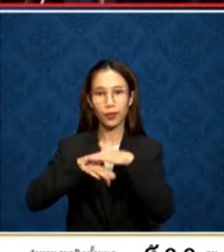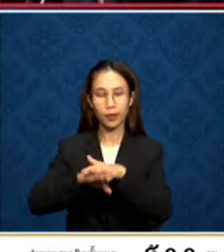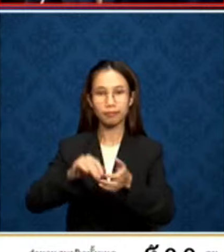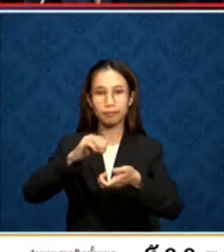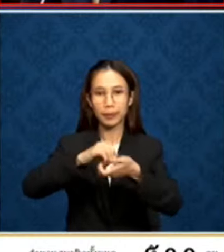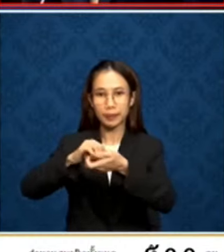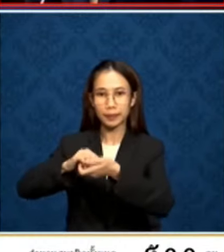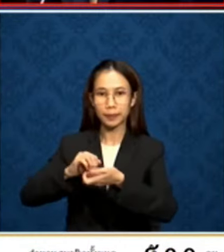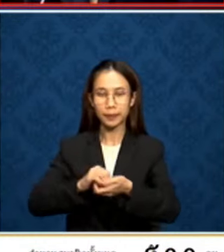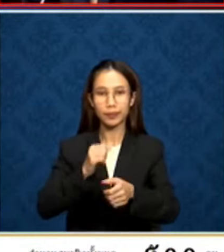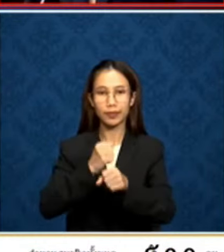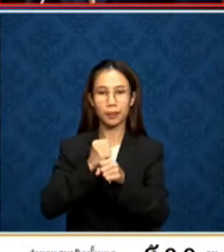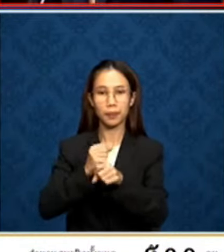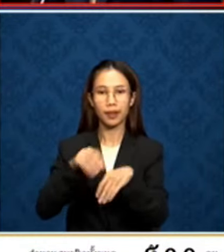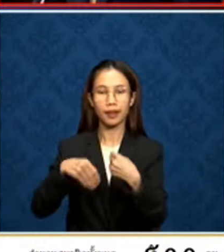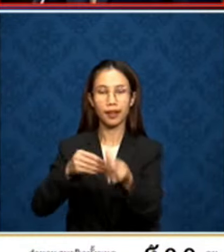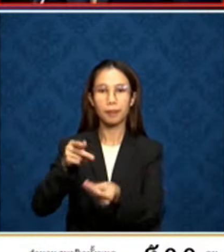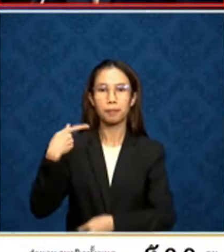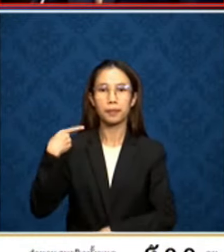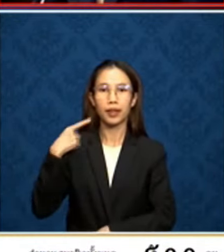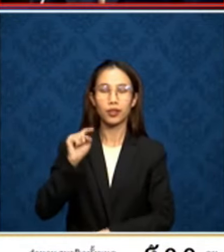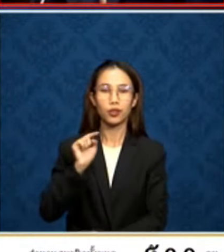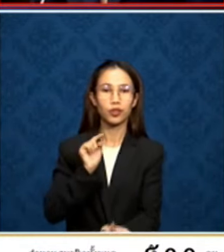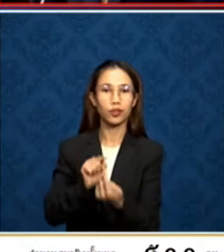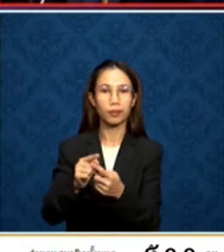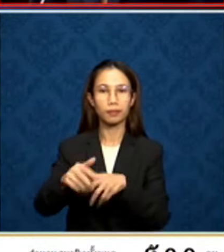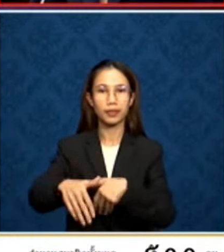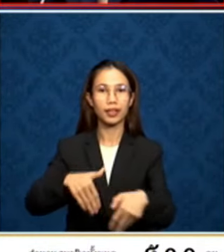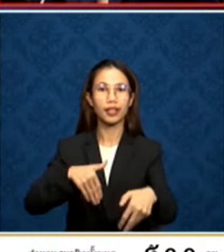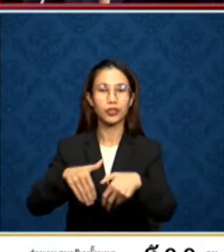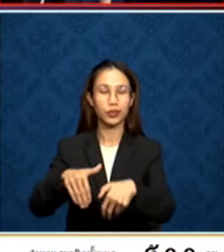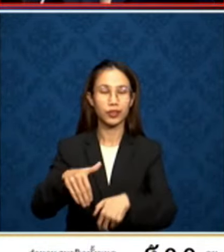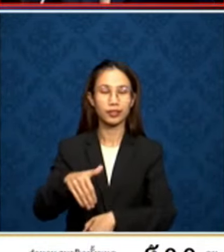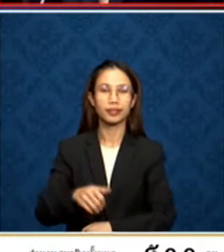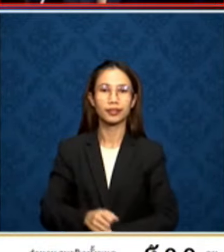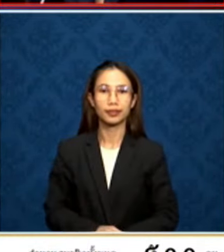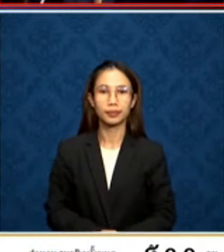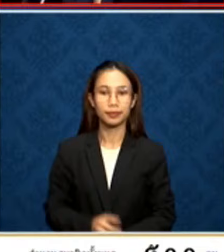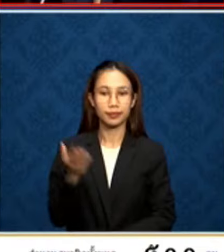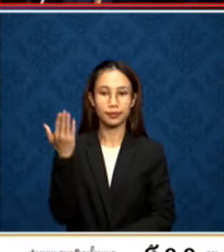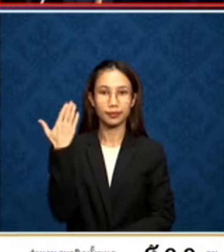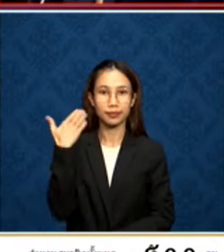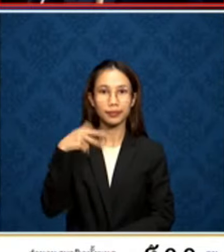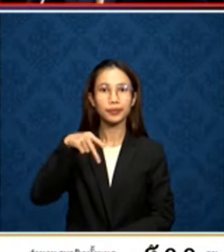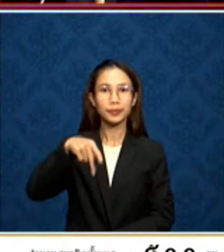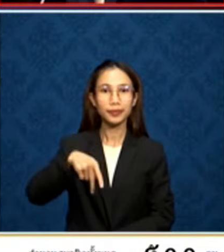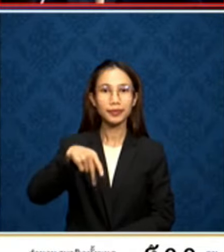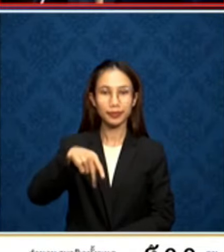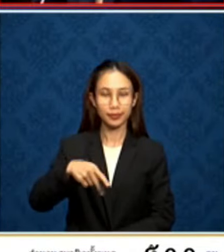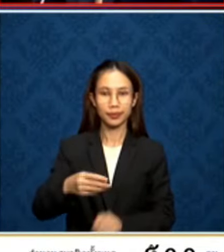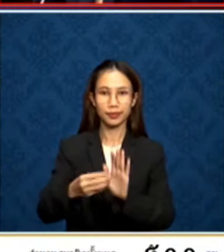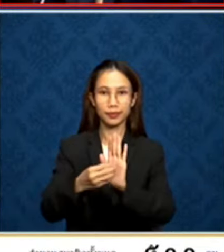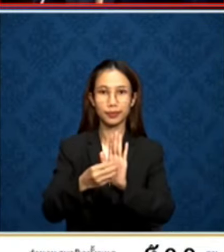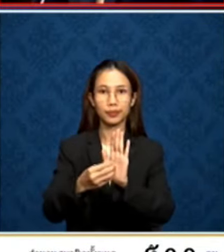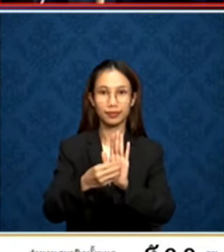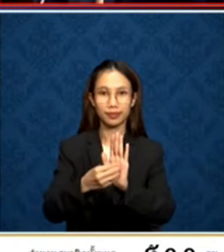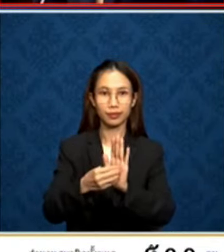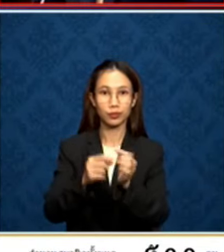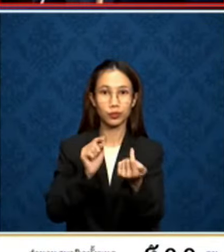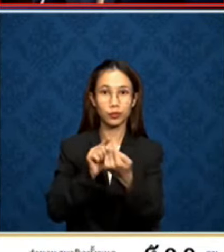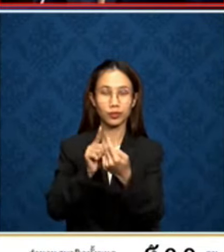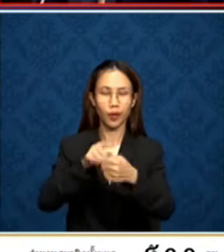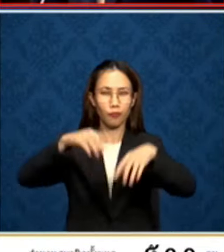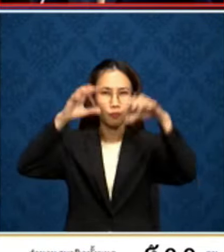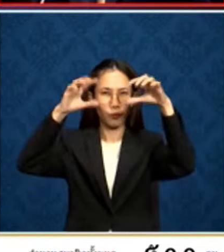งานเพื่อประโยชน์ของพี่น้องประชาชนทุกคนอย่างเช่นเมื่อวันพุธที่ผ่านมานะคะกรุงเทพมหานครมีฝนตก